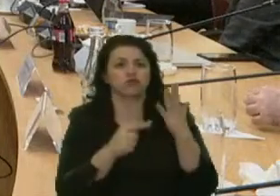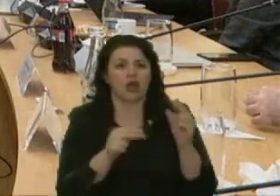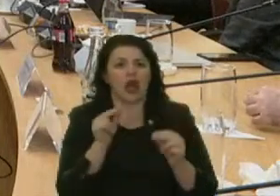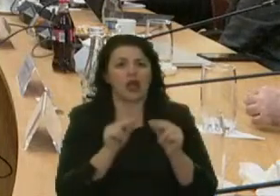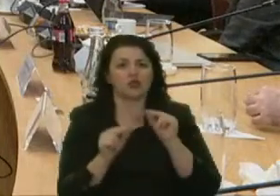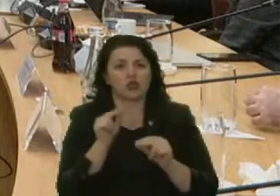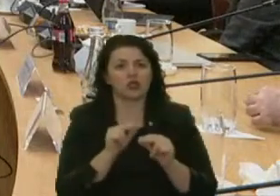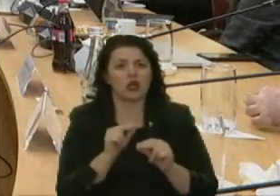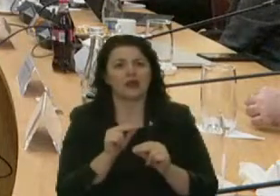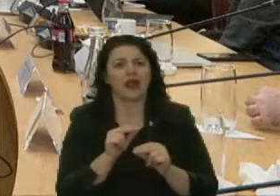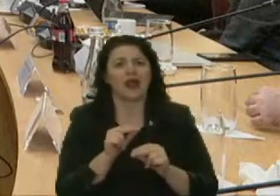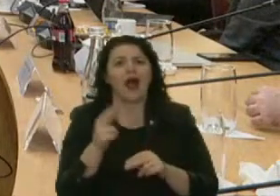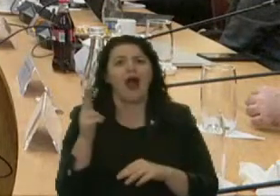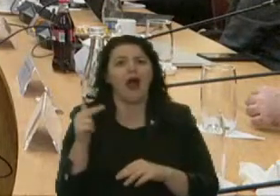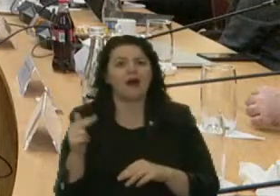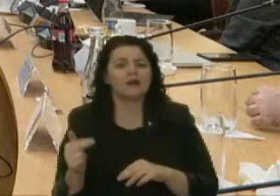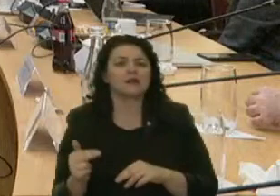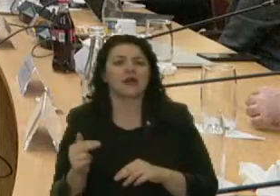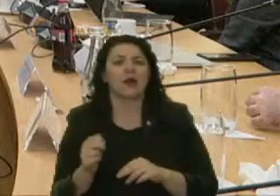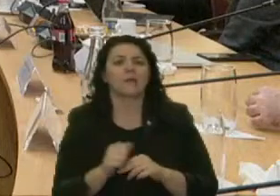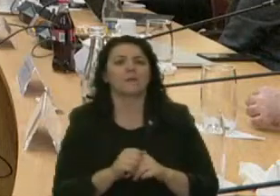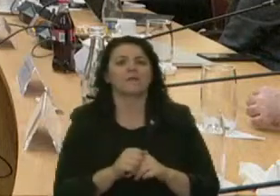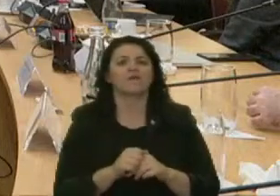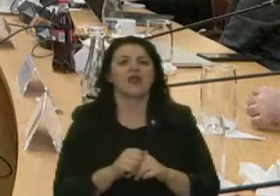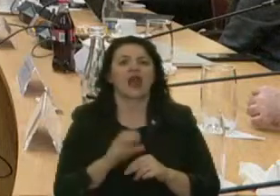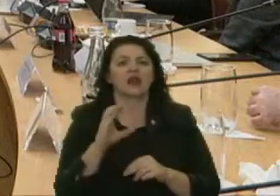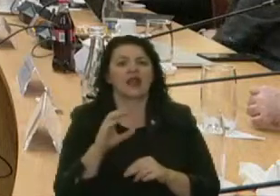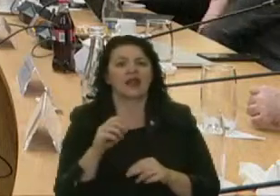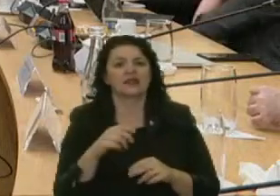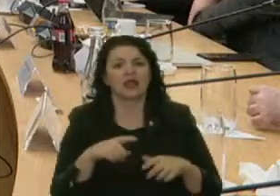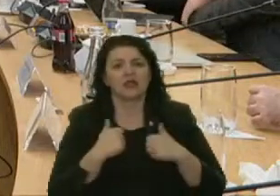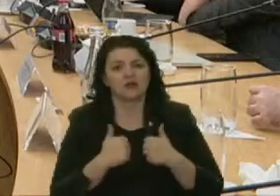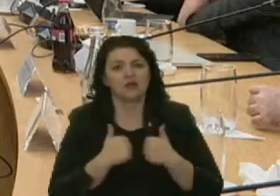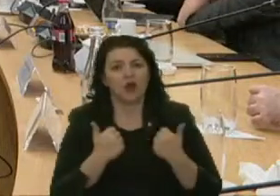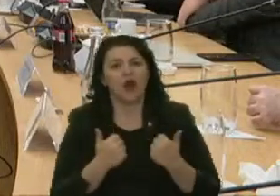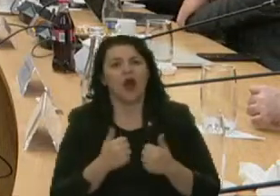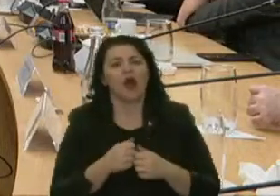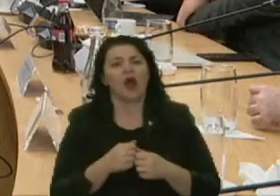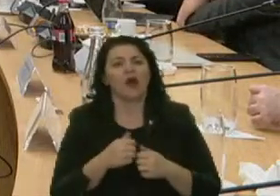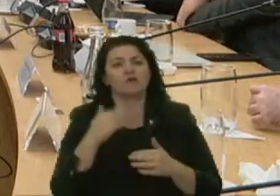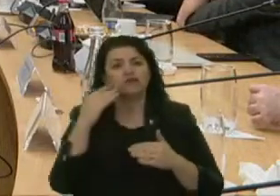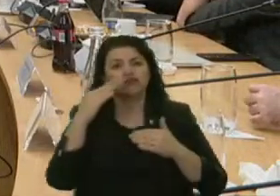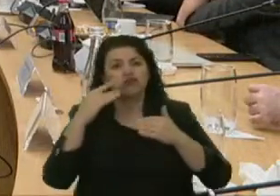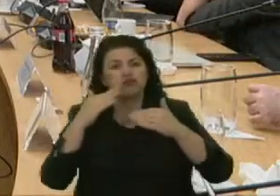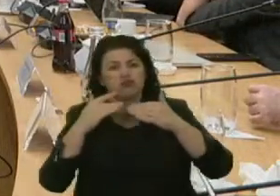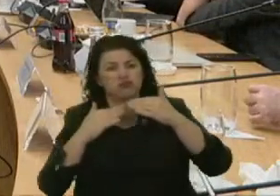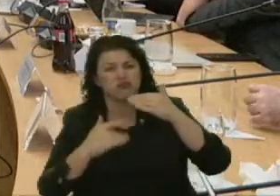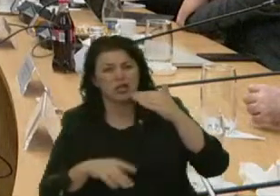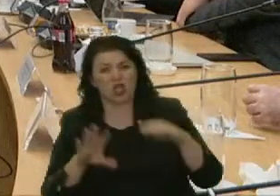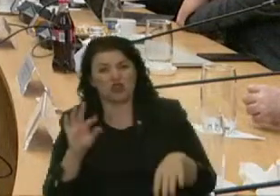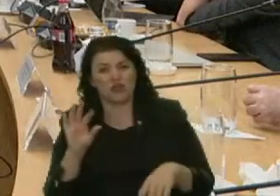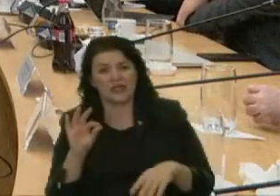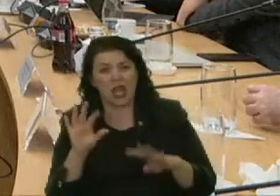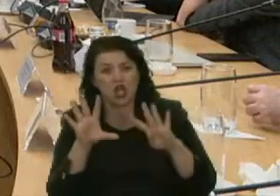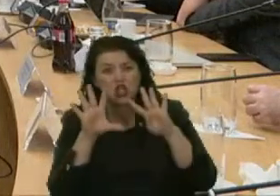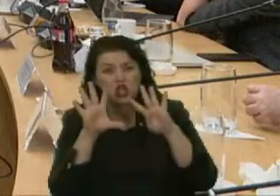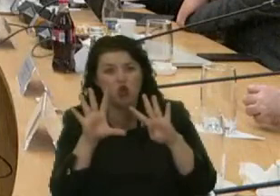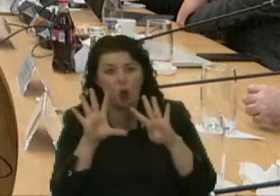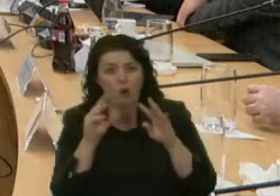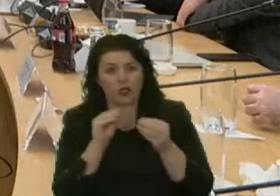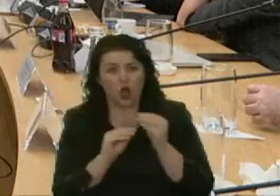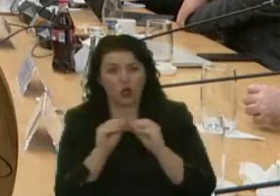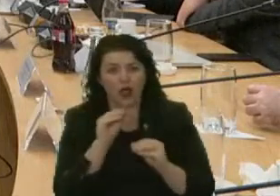gestionează cinemaul arta asociația creat Tech injoy asociația alt Art și tot așa mai departe până la 59 de